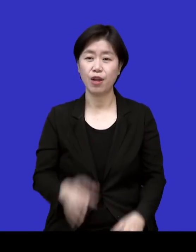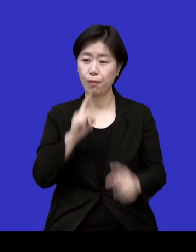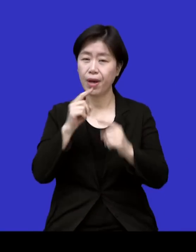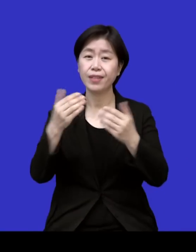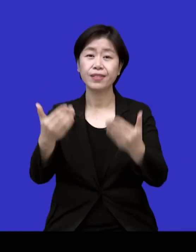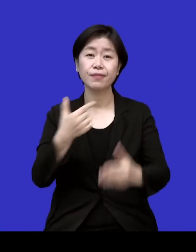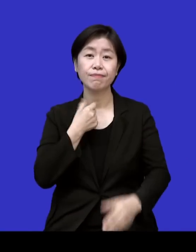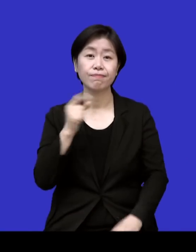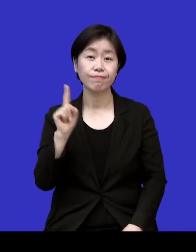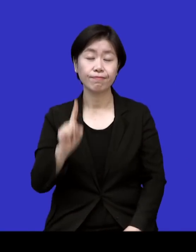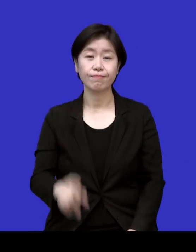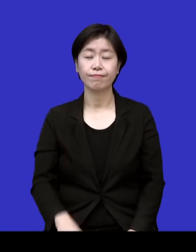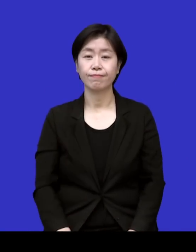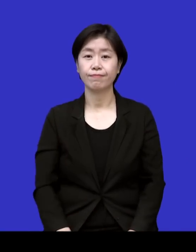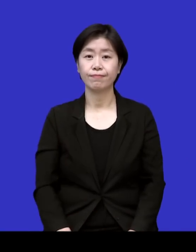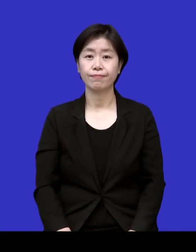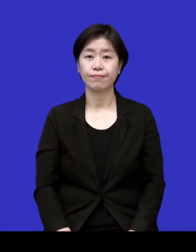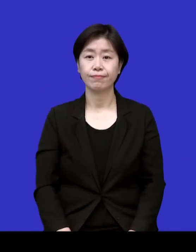있을까요?